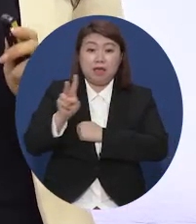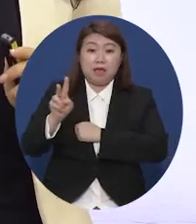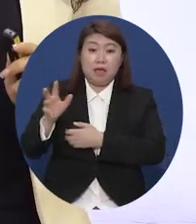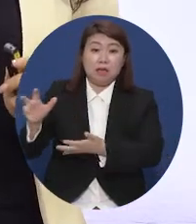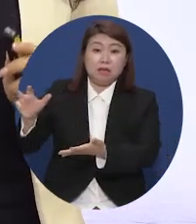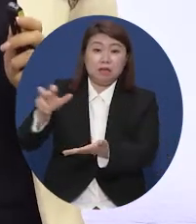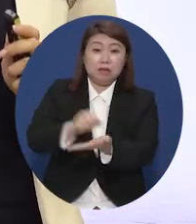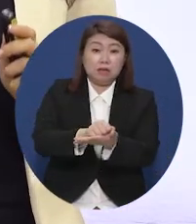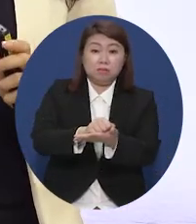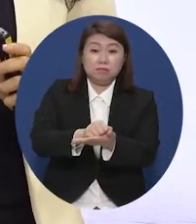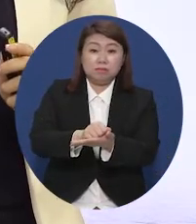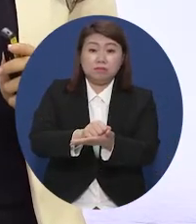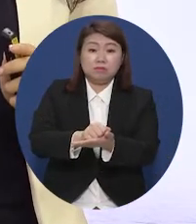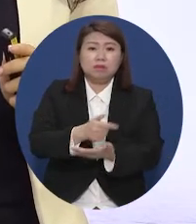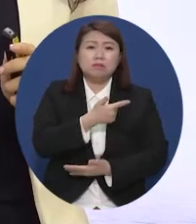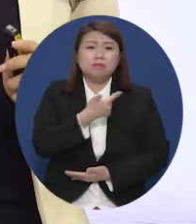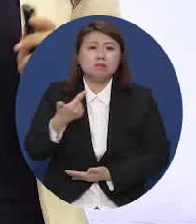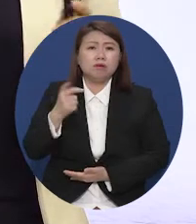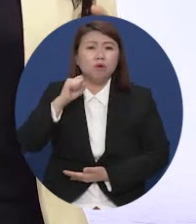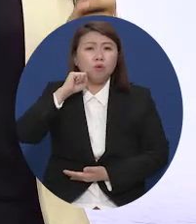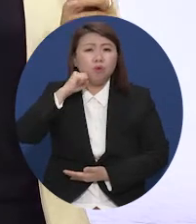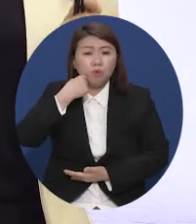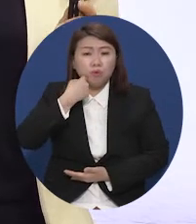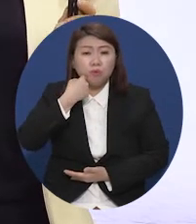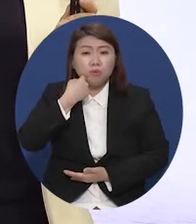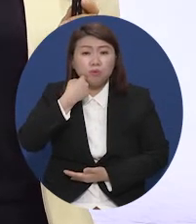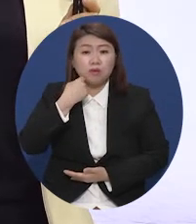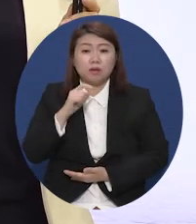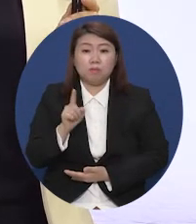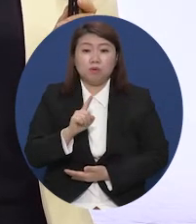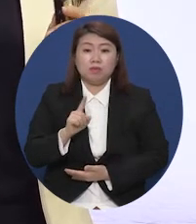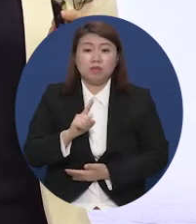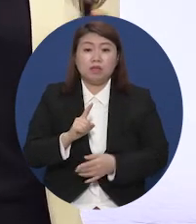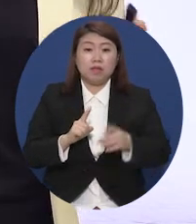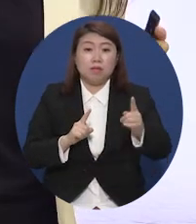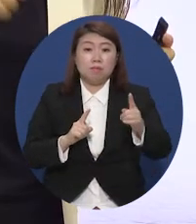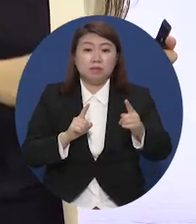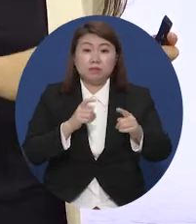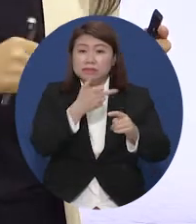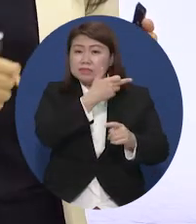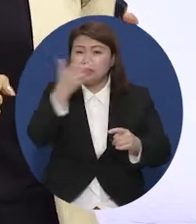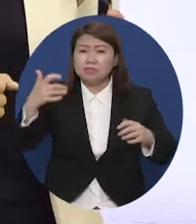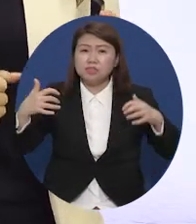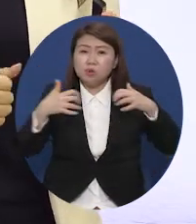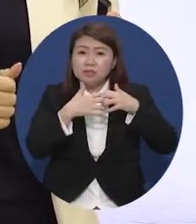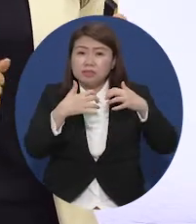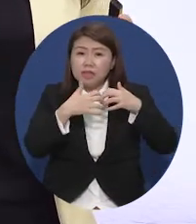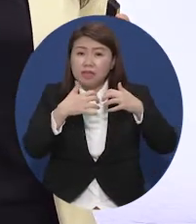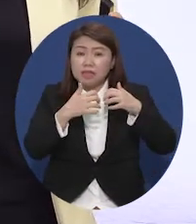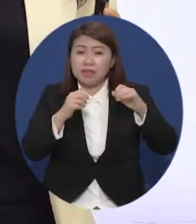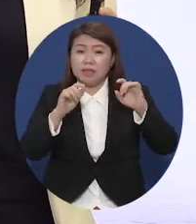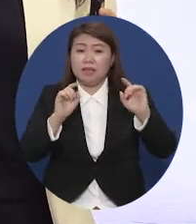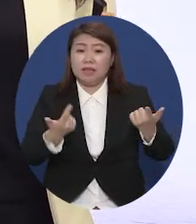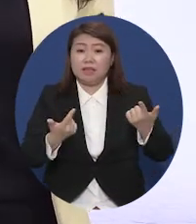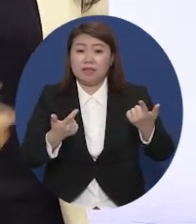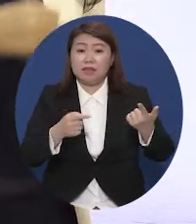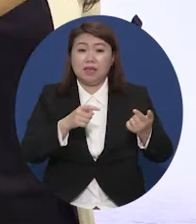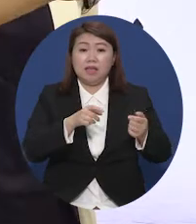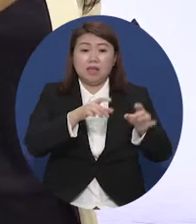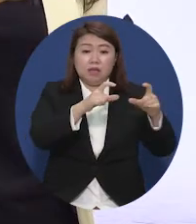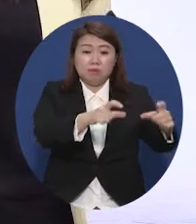때 가장 큰 어려움이 뭐였냐면은 마야는 제국의 형태가 아니었기 때문에 한 번에 큰 전쟁을 치르는 것이 아니라